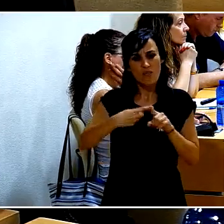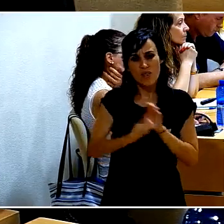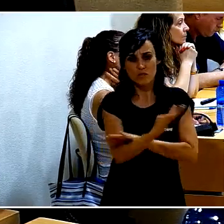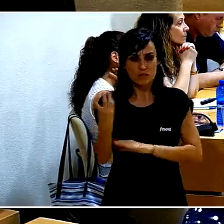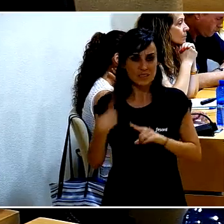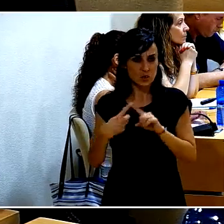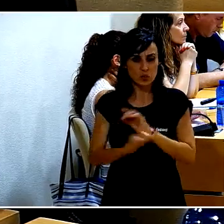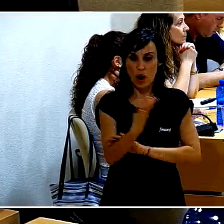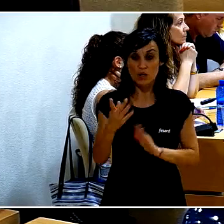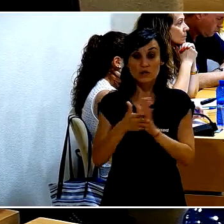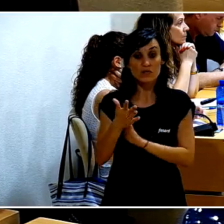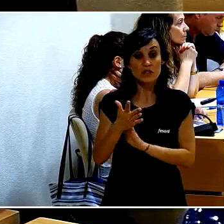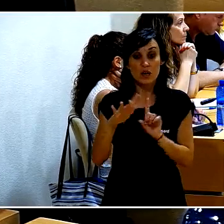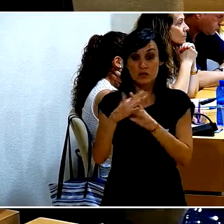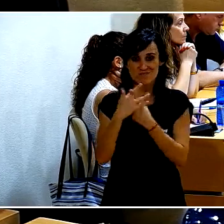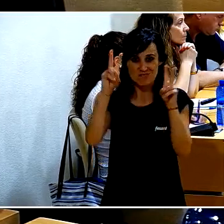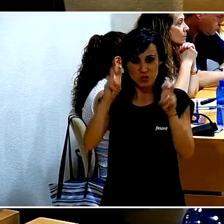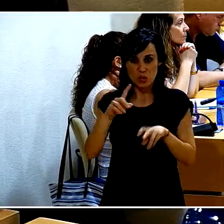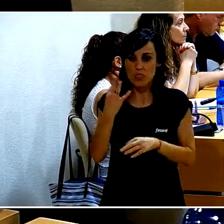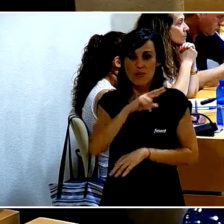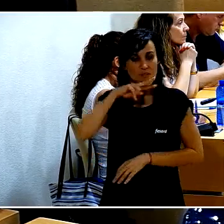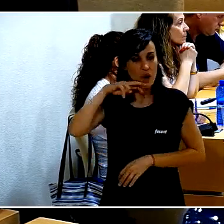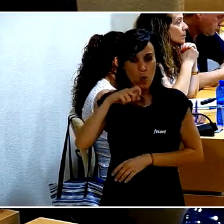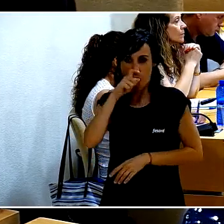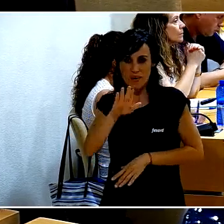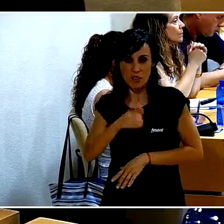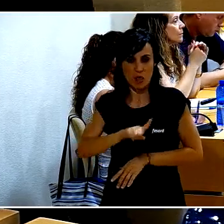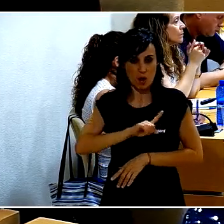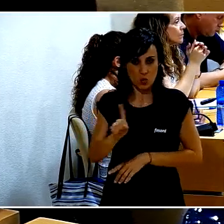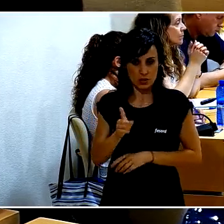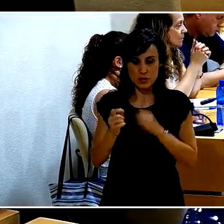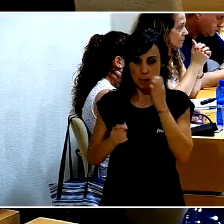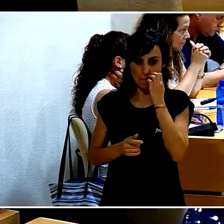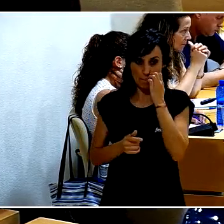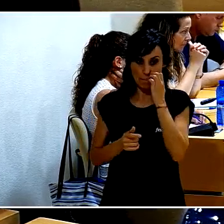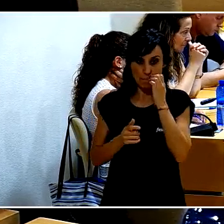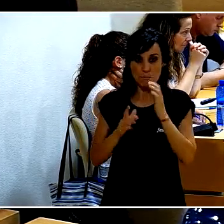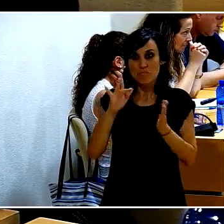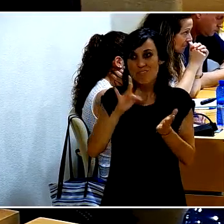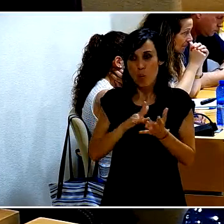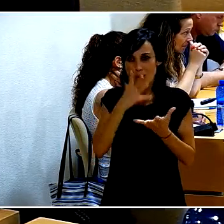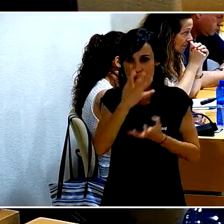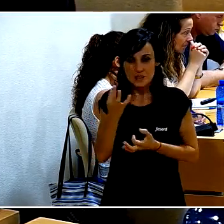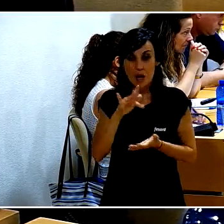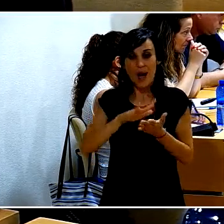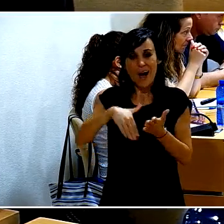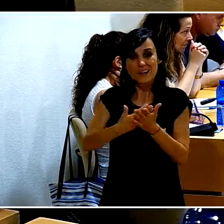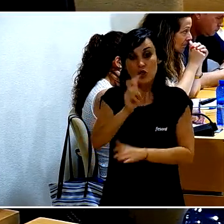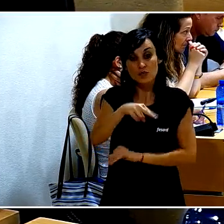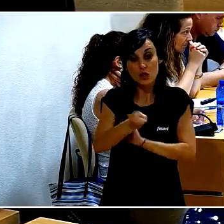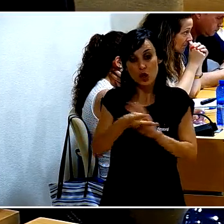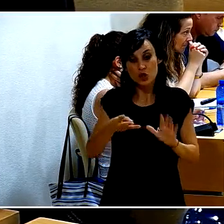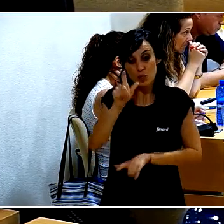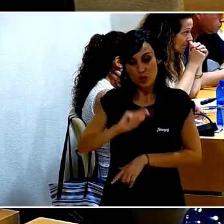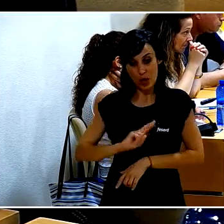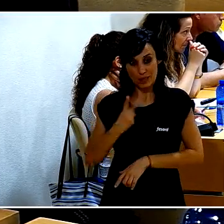sigui considerada un valor i no una amenaça. És trist que hagi hagut d'arribar 2018 perquè una persona trans arriba